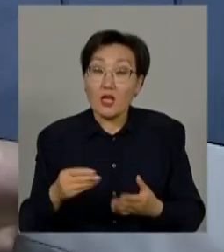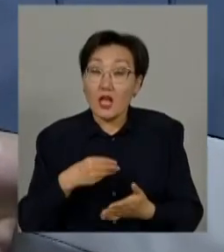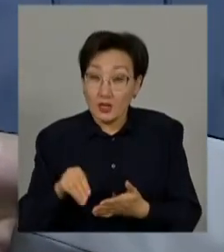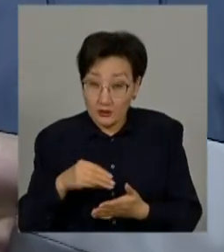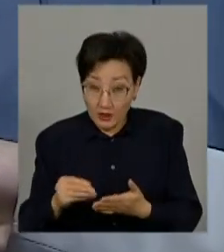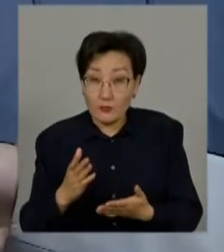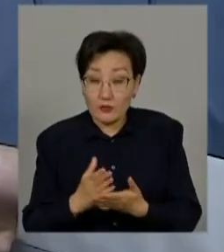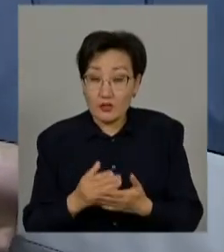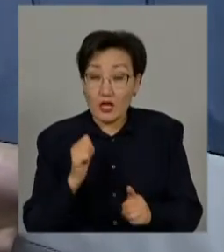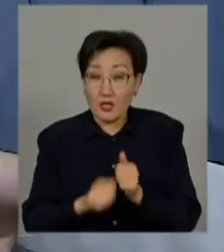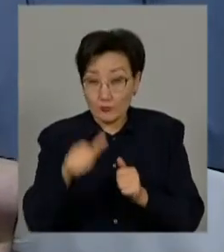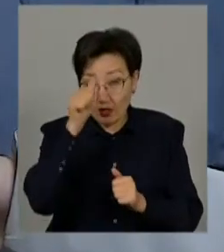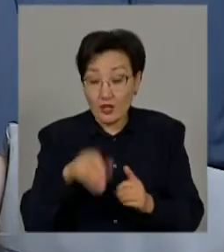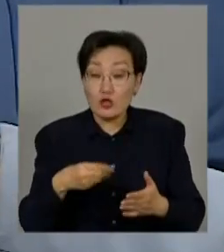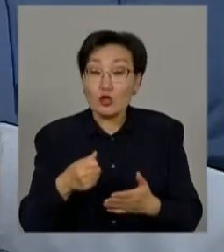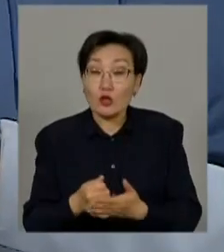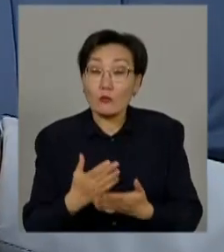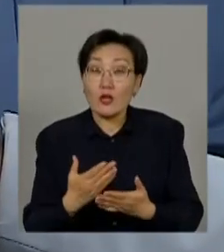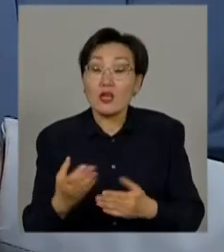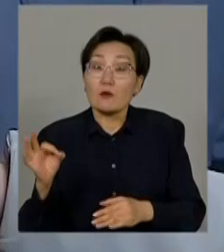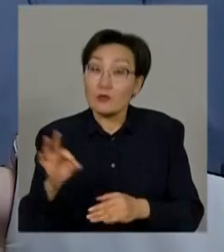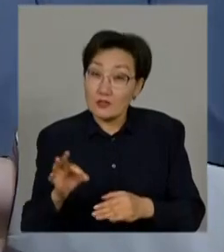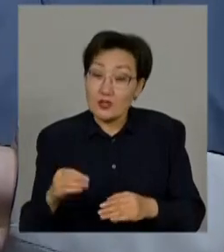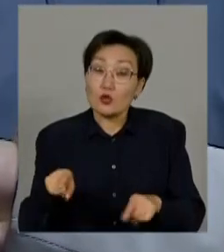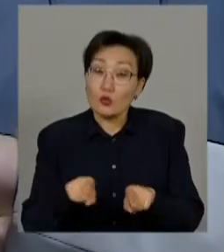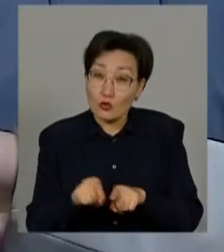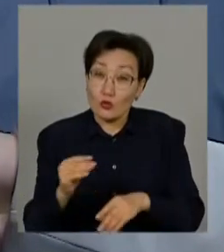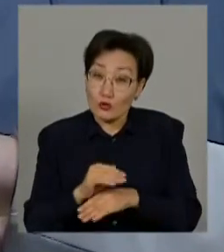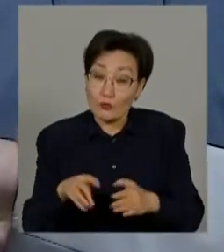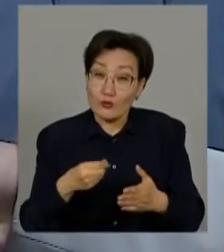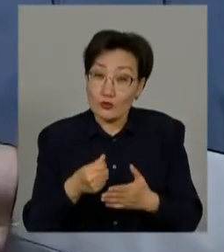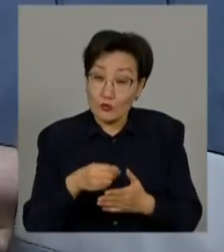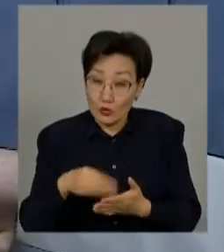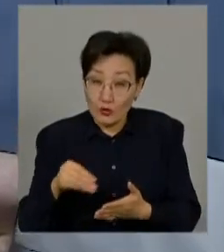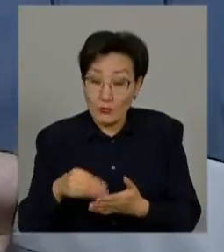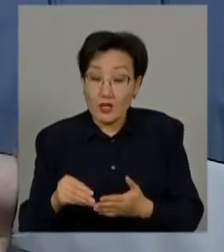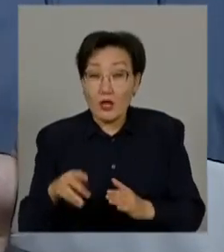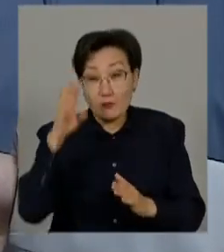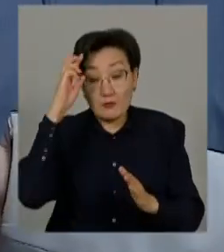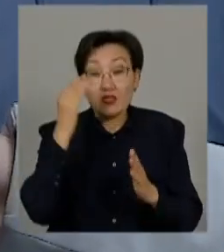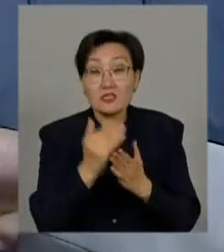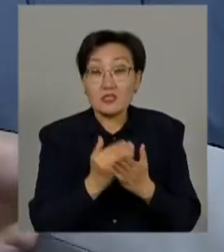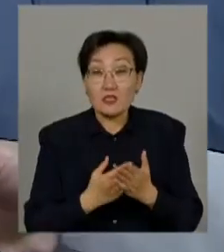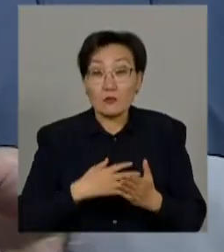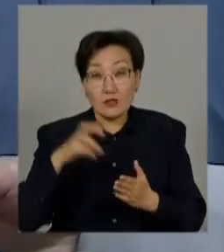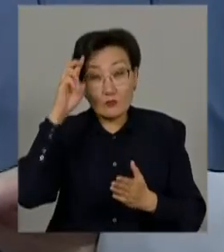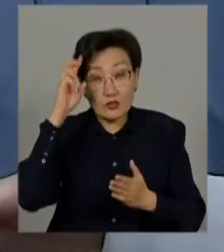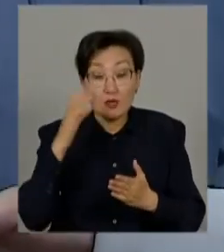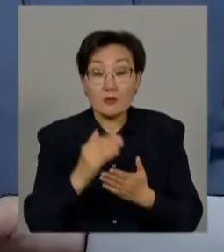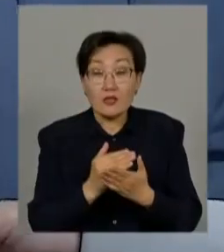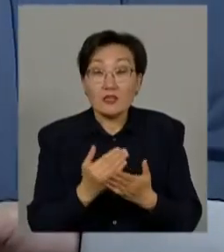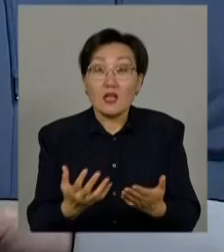отырмыз. Аймай төлеп отырмыз. Оның үстем ақысы тағы бар. Енді біз мемлекеттік бағдарламамен мемлекеттен үй